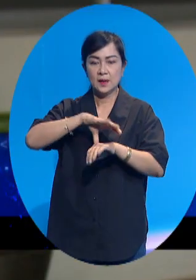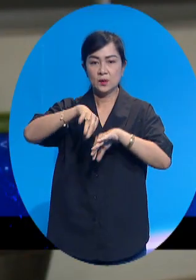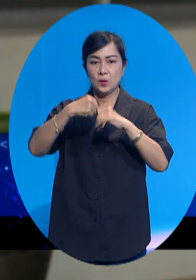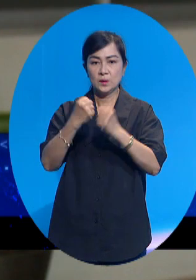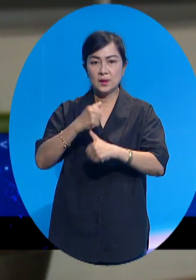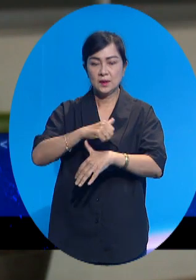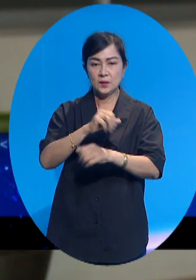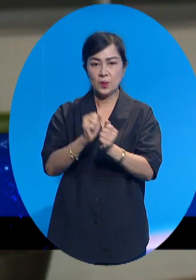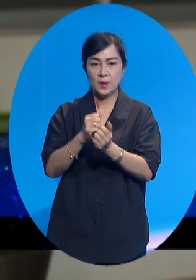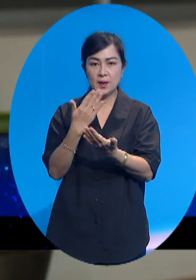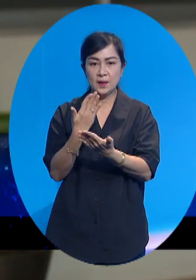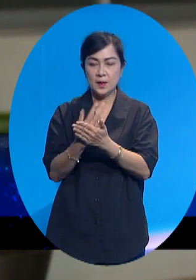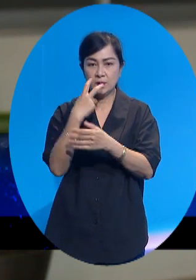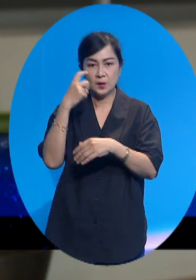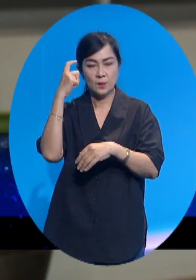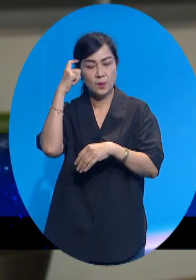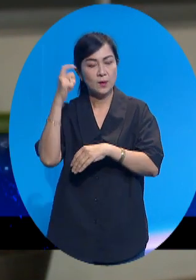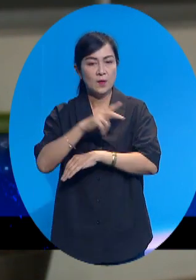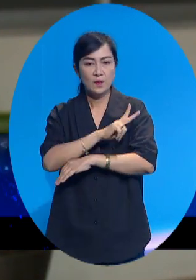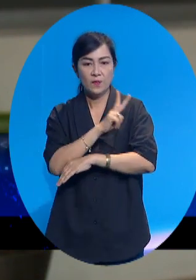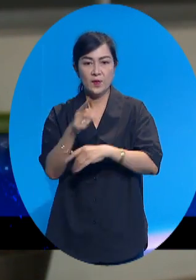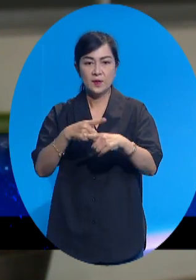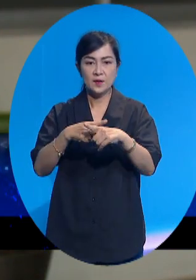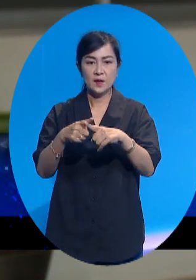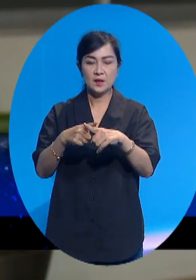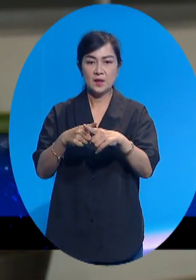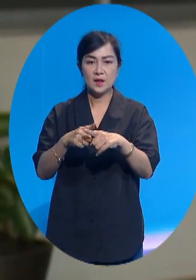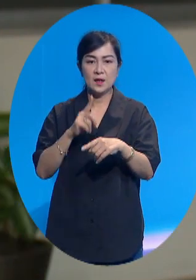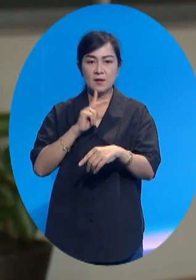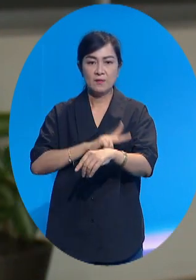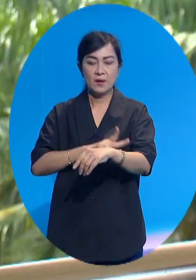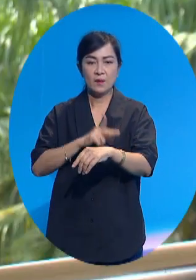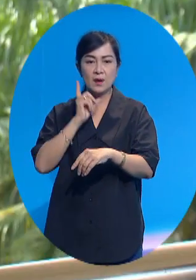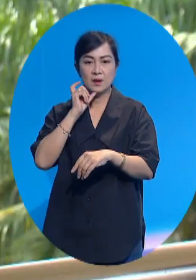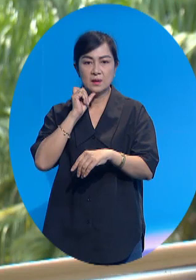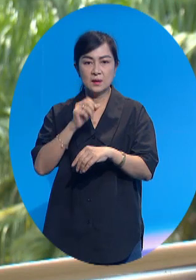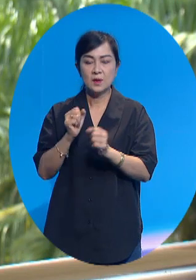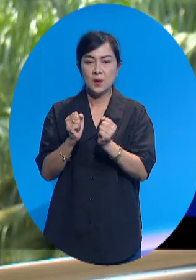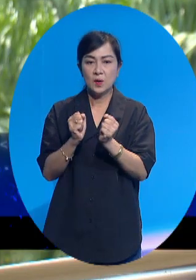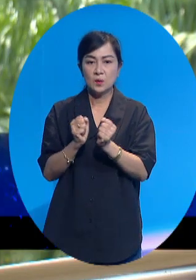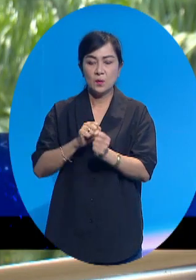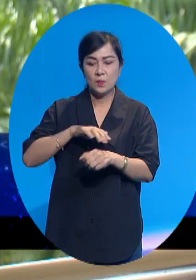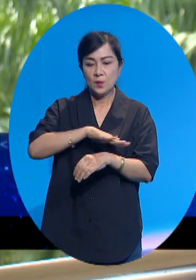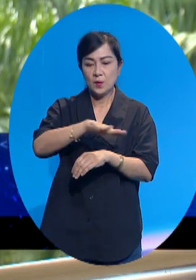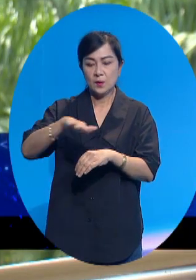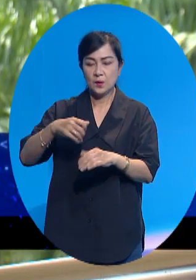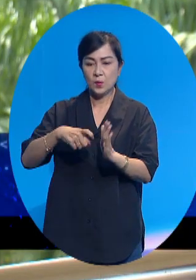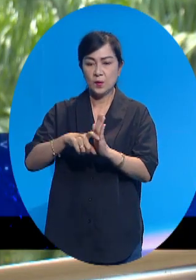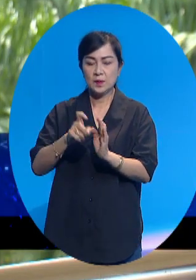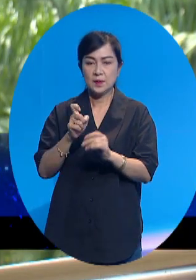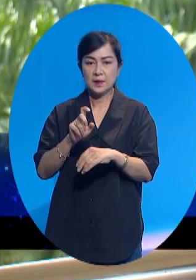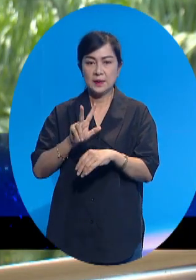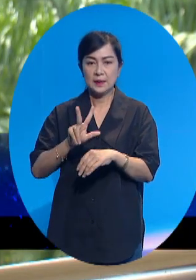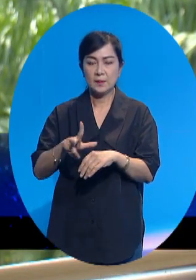trị xã hội để gìn giữ và phát huy giá trị di sản văn hóa lịch sử trên địa bàn quận. Cùng với cái sức lan tỏa của Nghị quyết 98 vừa mới ban